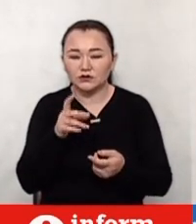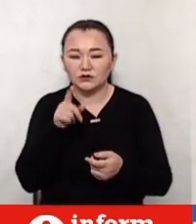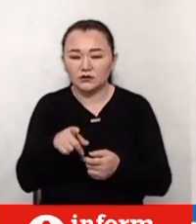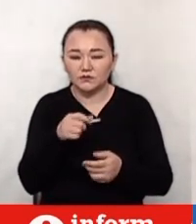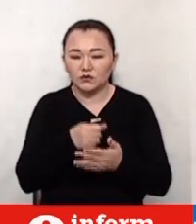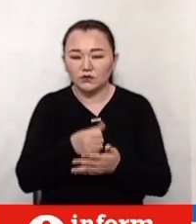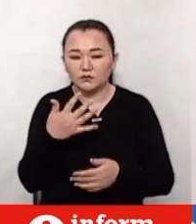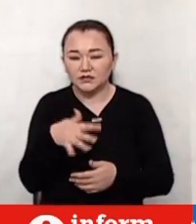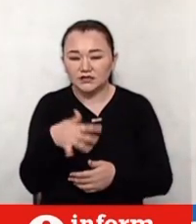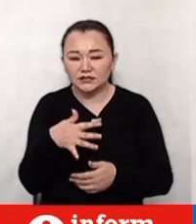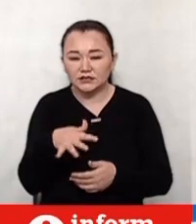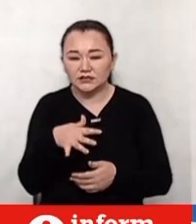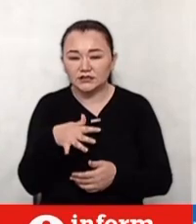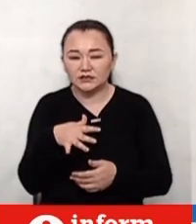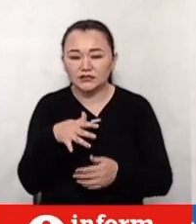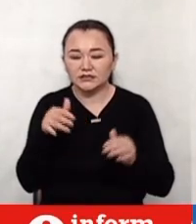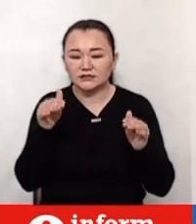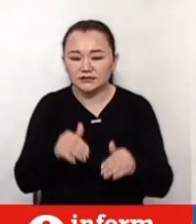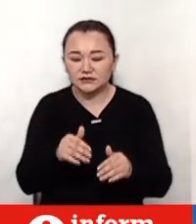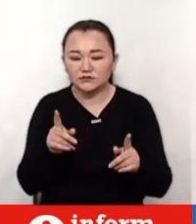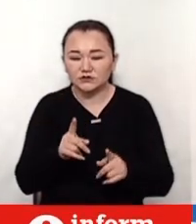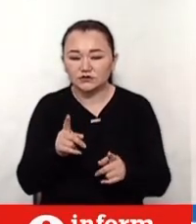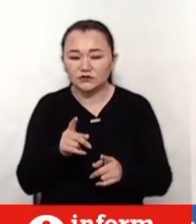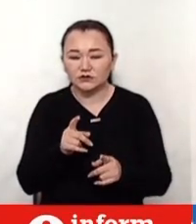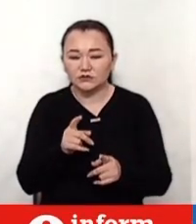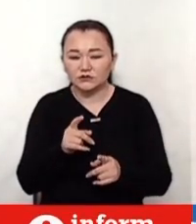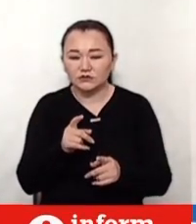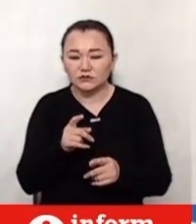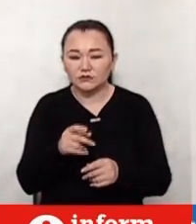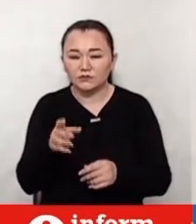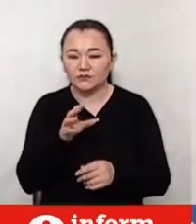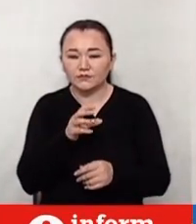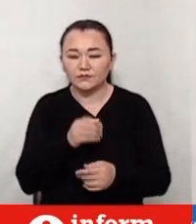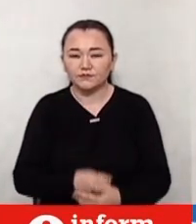по-моему, до 50% снизим, что есть довольно-таки неплохой результат.